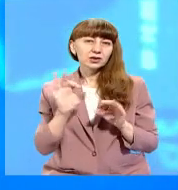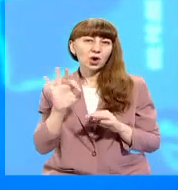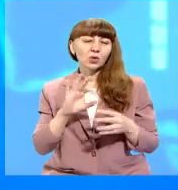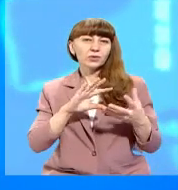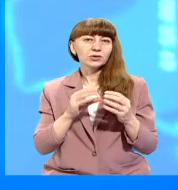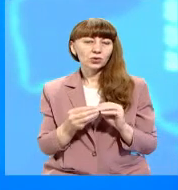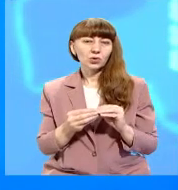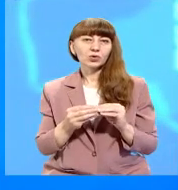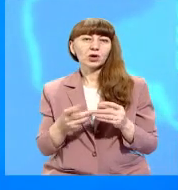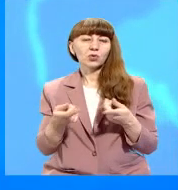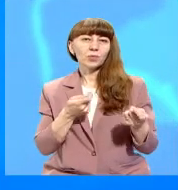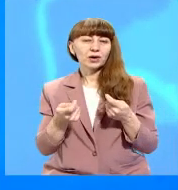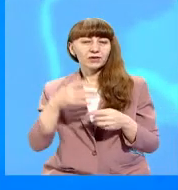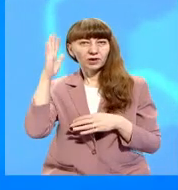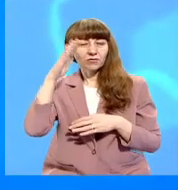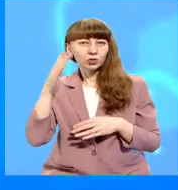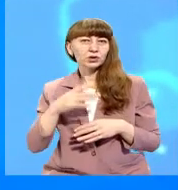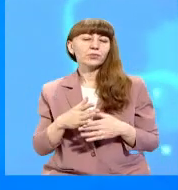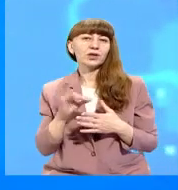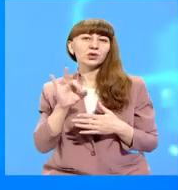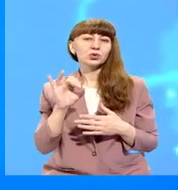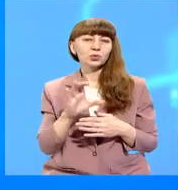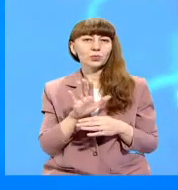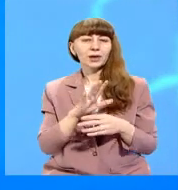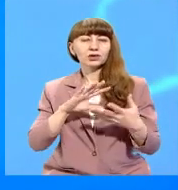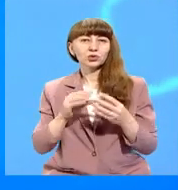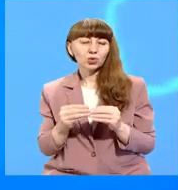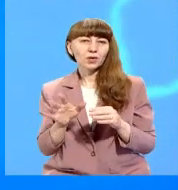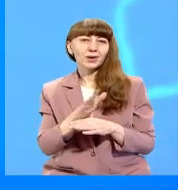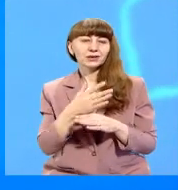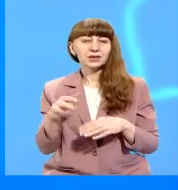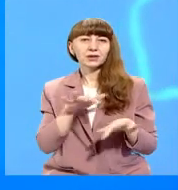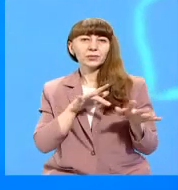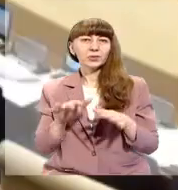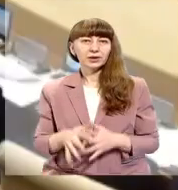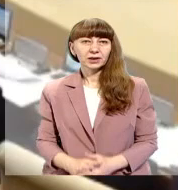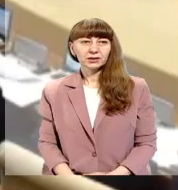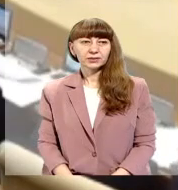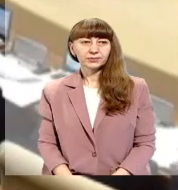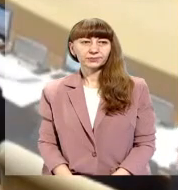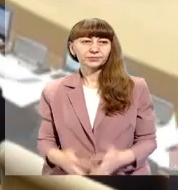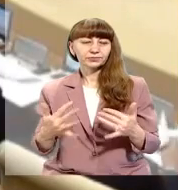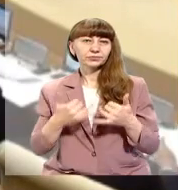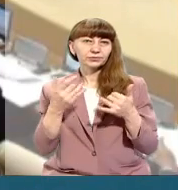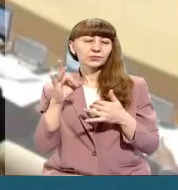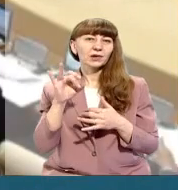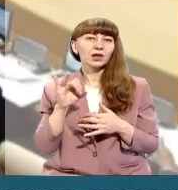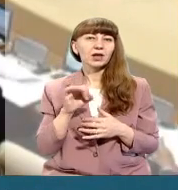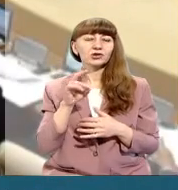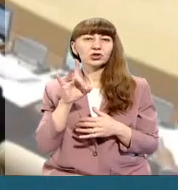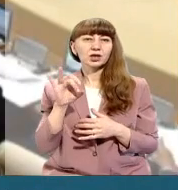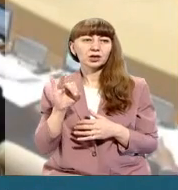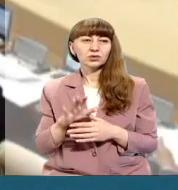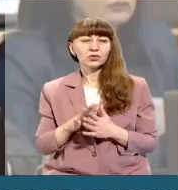эффективности управления во ресурса по итогам отдельных аудиторских мероприятий Уважаемый